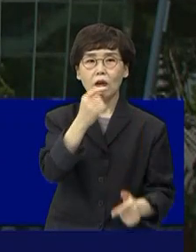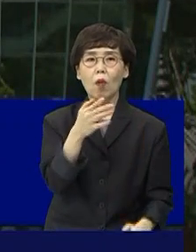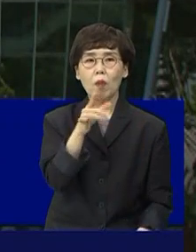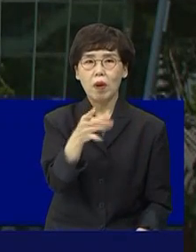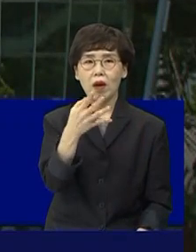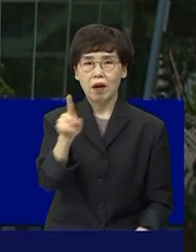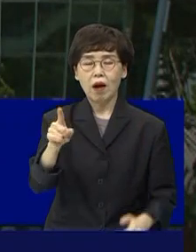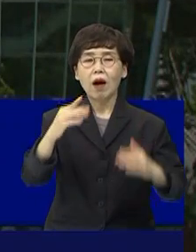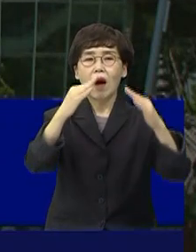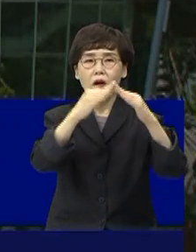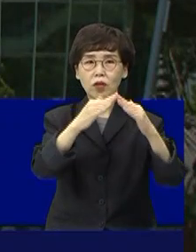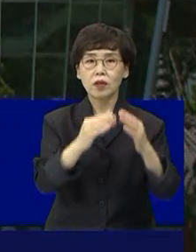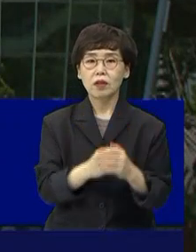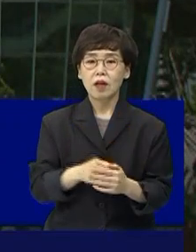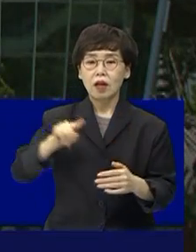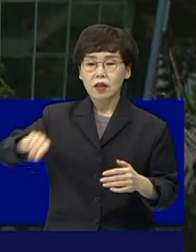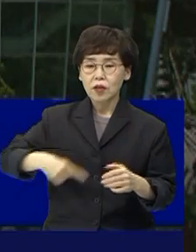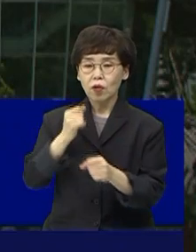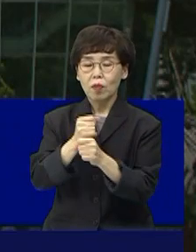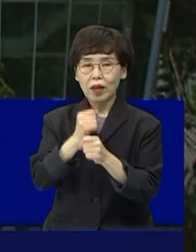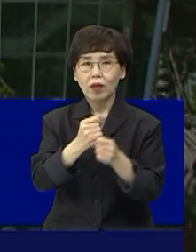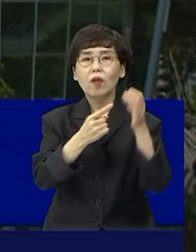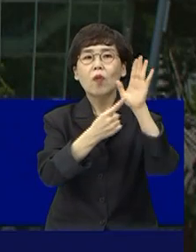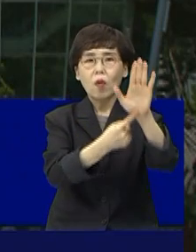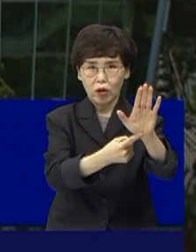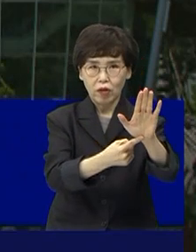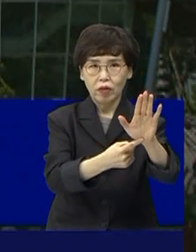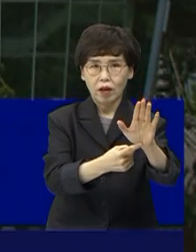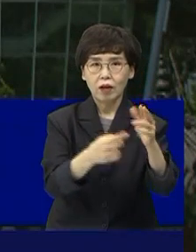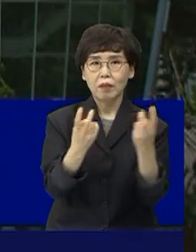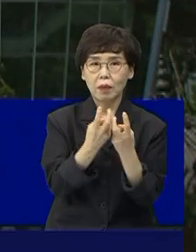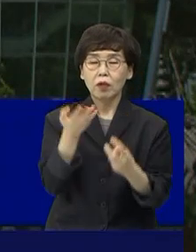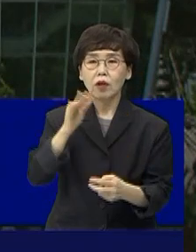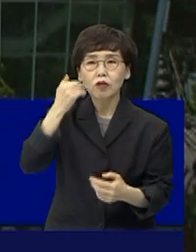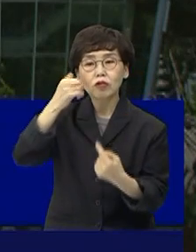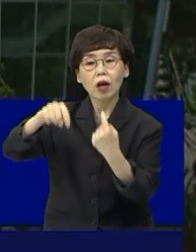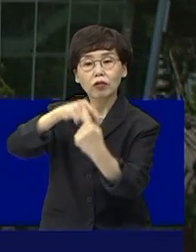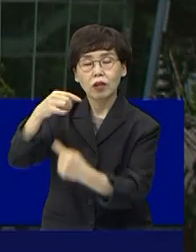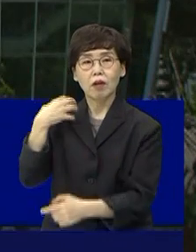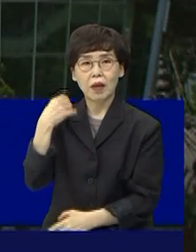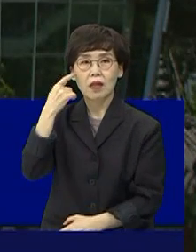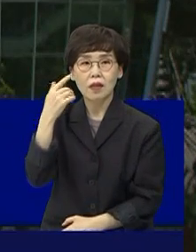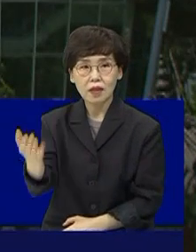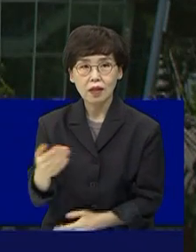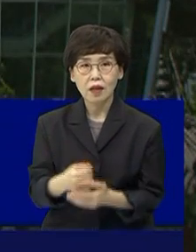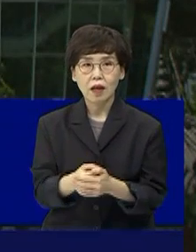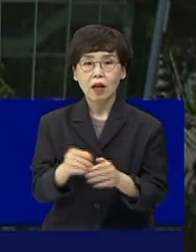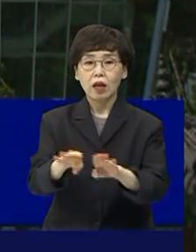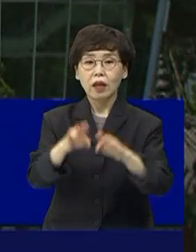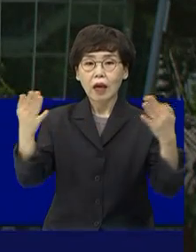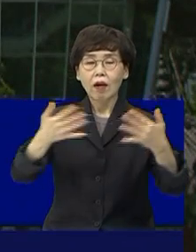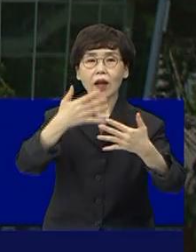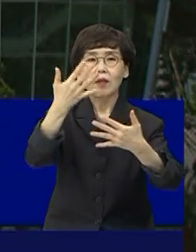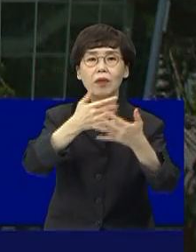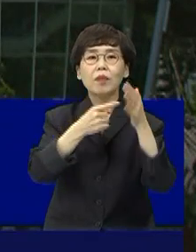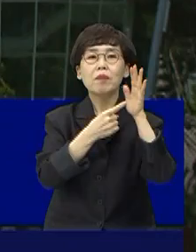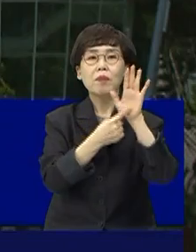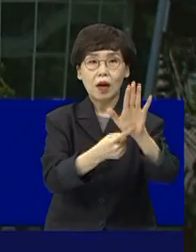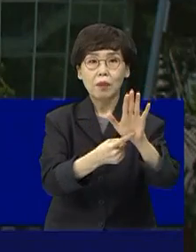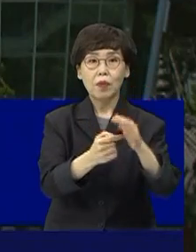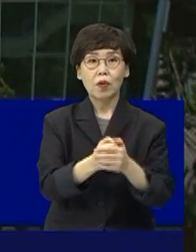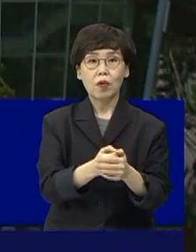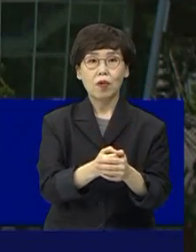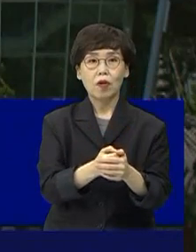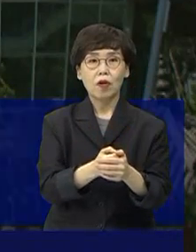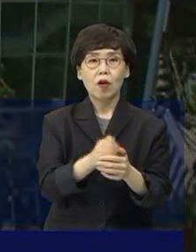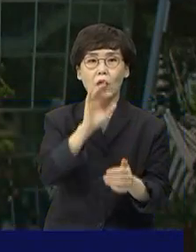자체 공연을 만드는 제작극장 형태로 운영될 예정인데 누가 운영할지, 개관 공연은 어떻게 준비 중인지 관심이 높습니다.